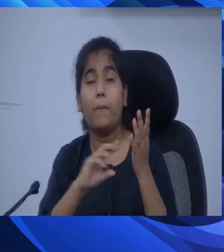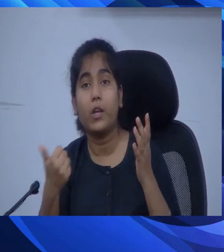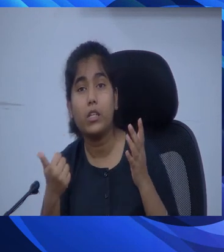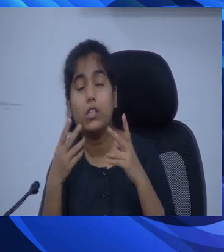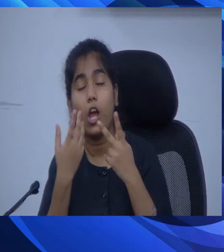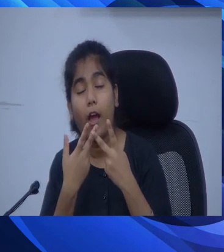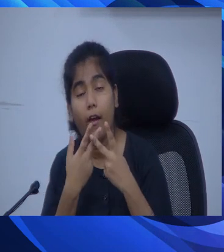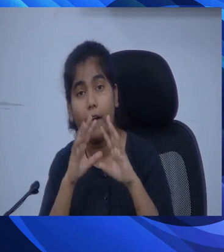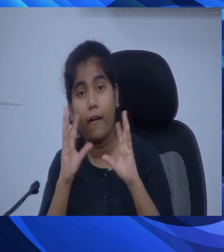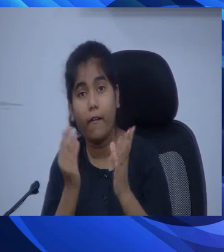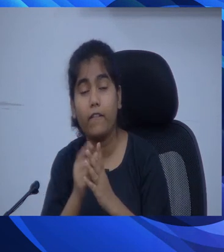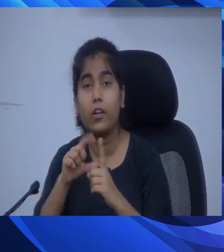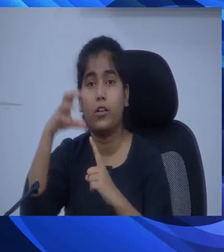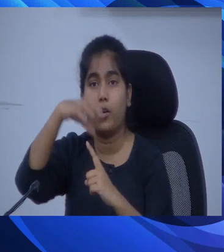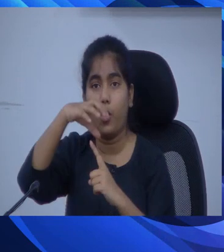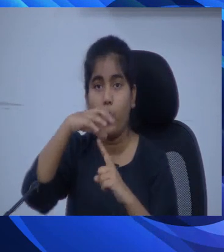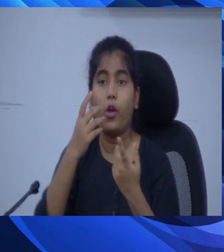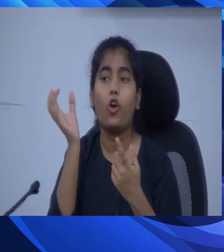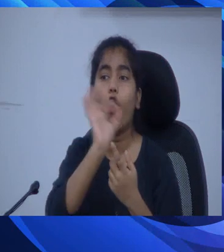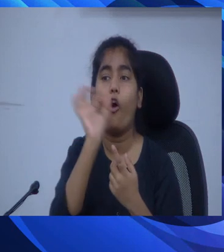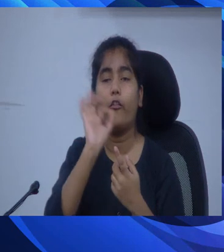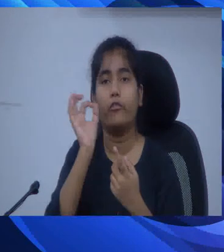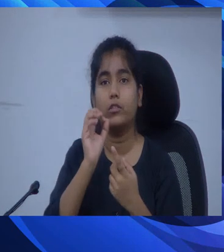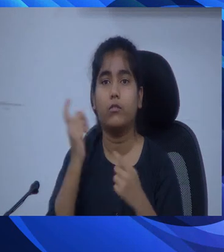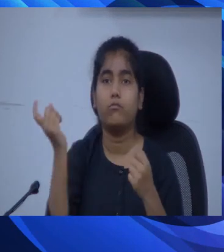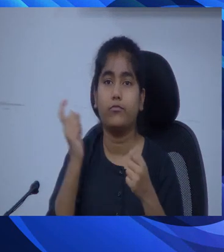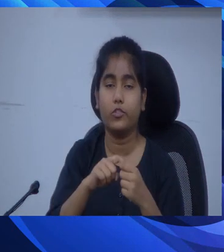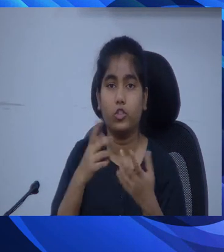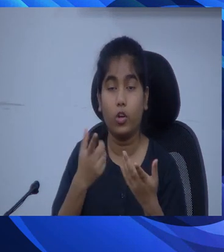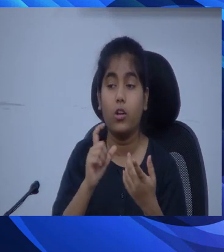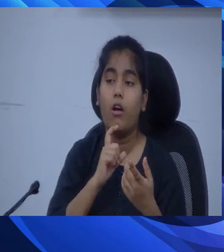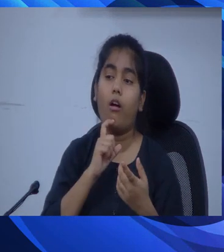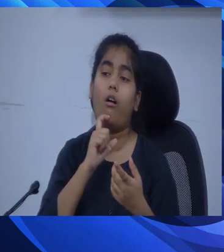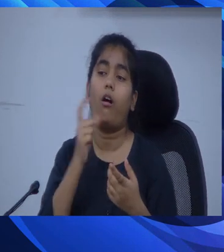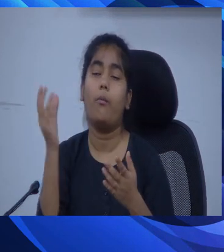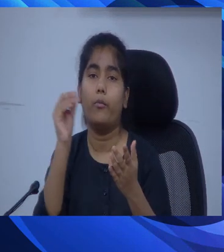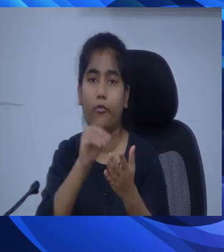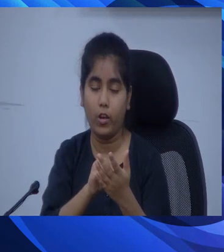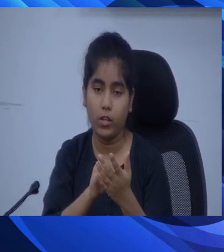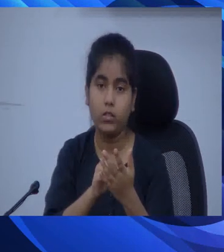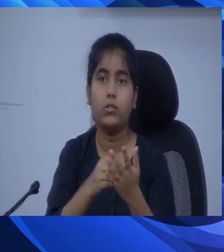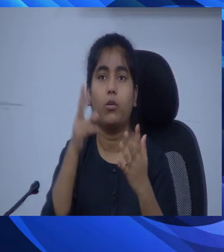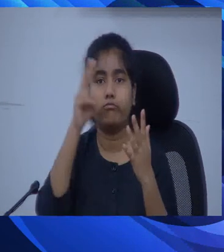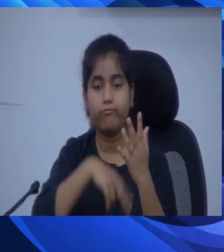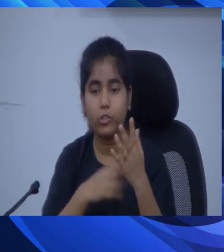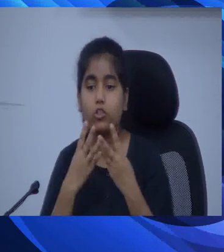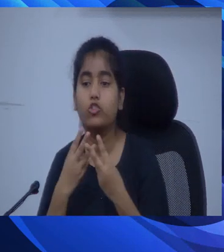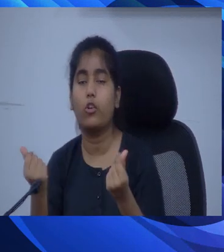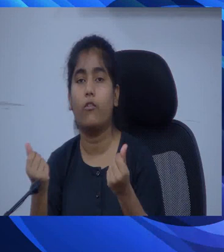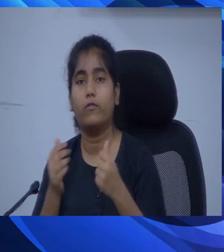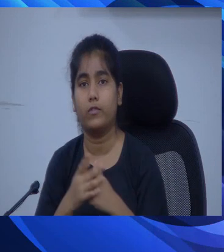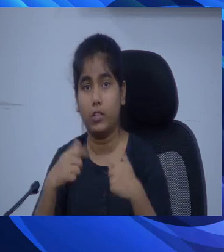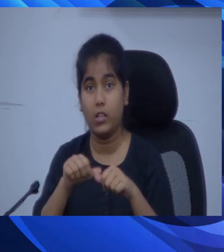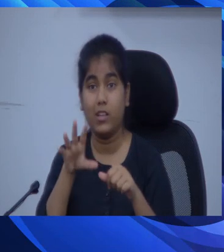हर डिपार्टमेंट के साथ में एक नोडल ऑफिसर चिन्हित किया है जहां पर ये कंप्लेंट दर्ज की जाएगी और उसका निवारण किया जाएगा। इस